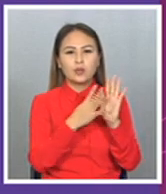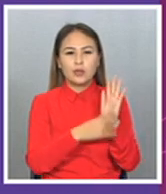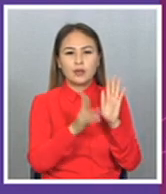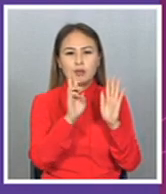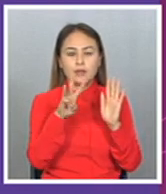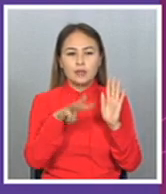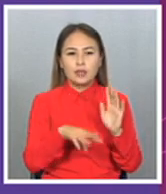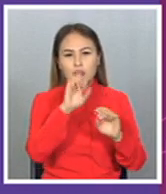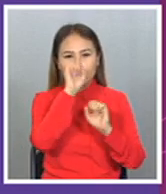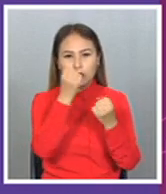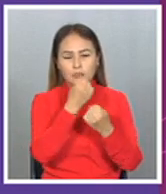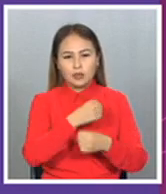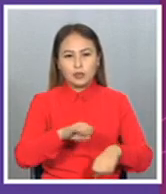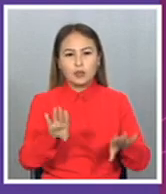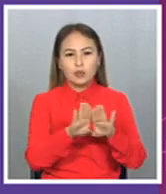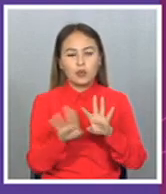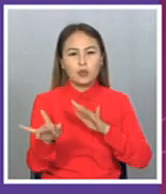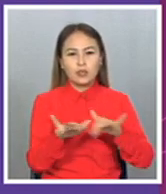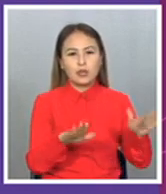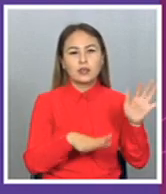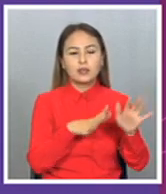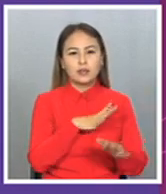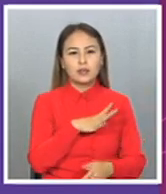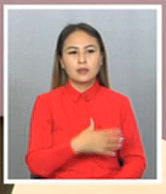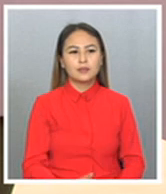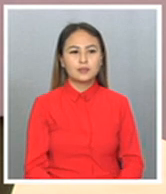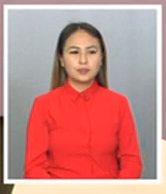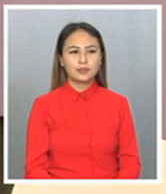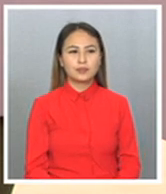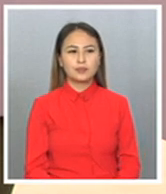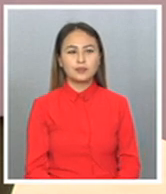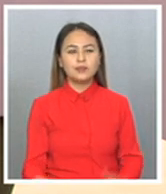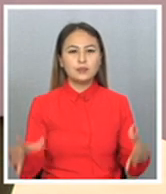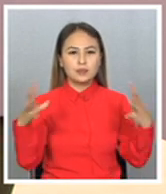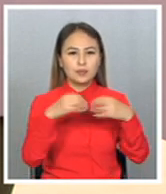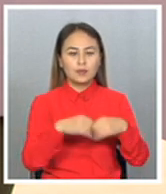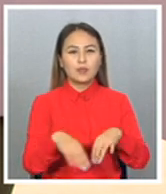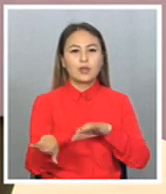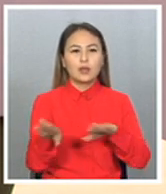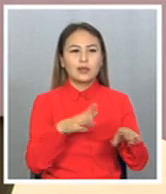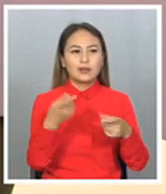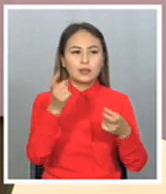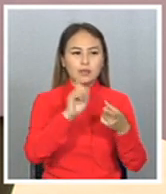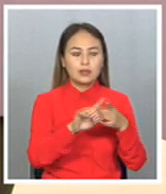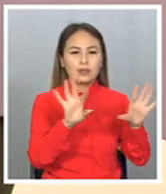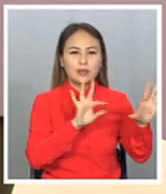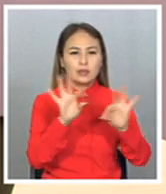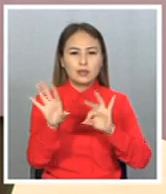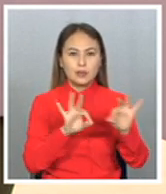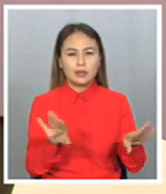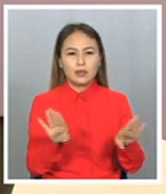км жылдамдықпен қозғалған екен. Жиындардың қиылысуының терімділік